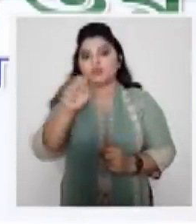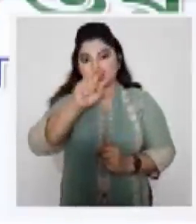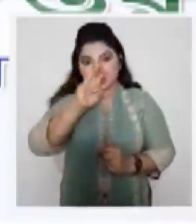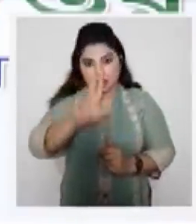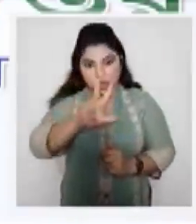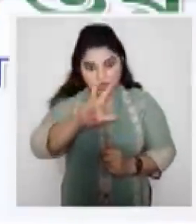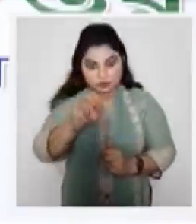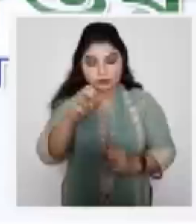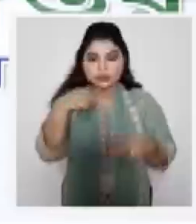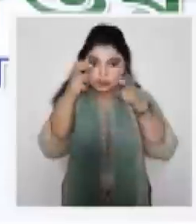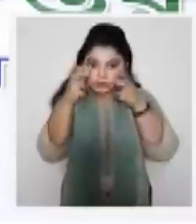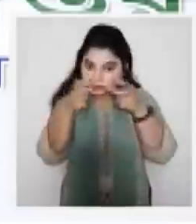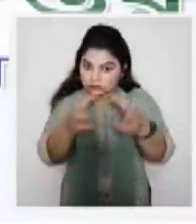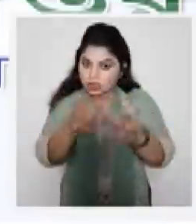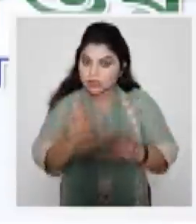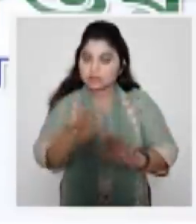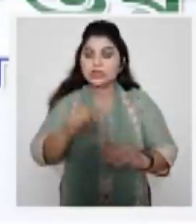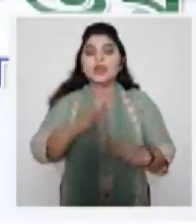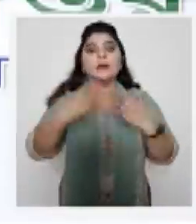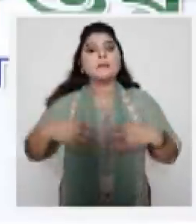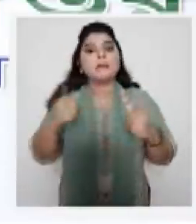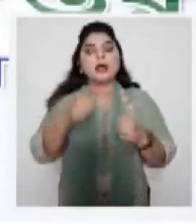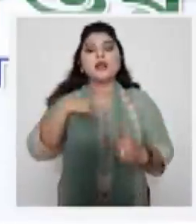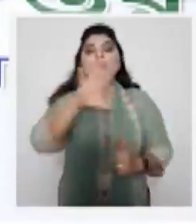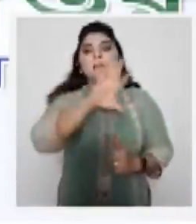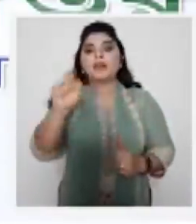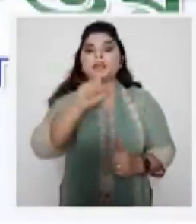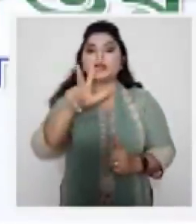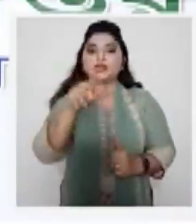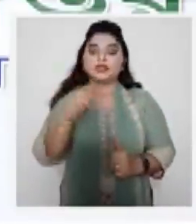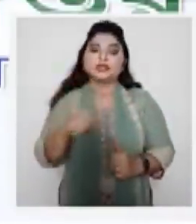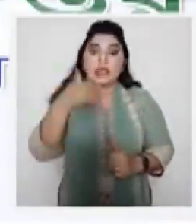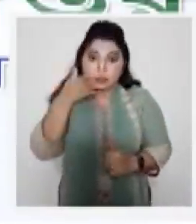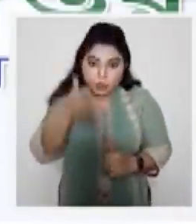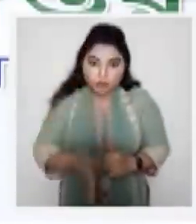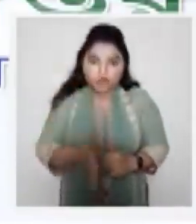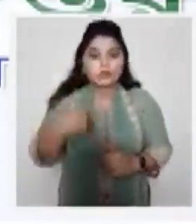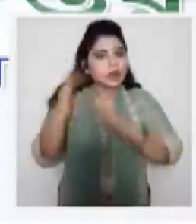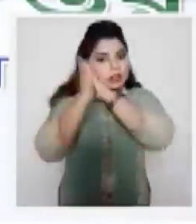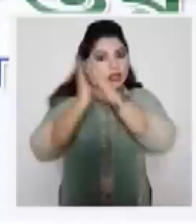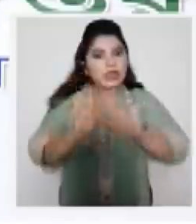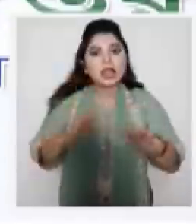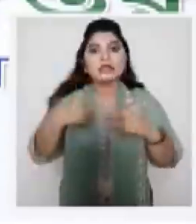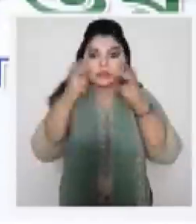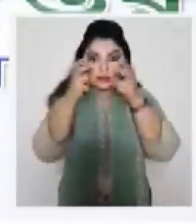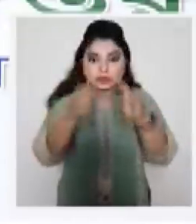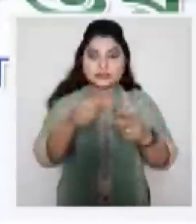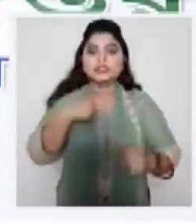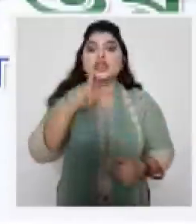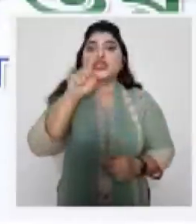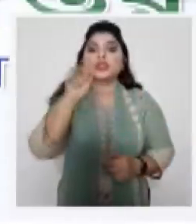আইসোলেশনে 15,844 জন এবং আইসোলেশন থেকে মুক্ত হয়েছেন এ পর্যন্ত 5,818 জন। বর্তমানে আইসোলেশনে